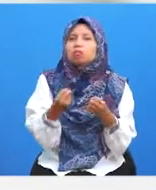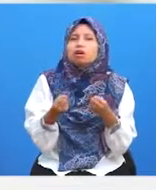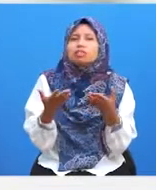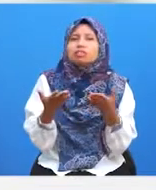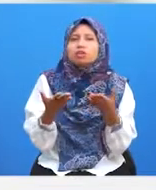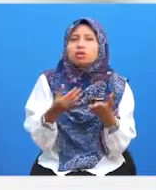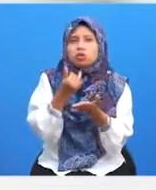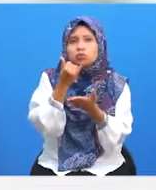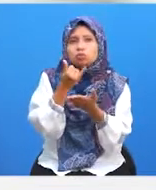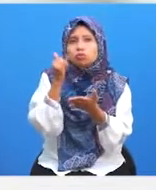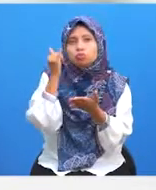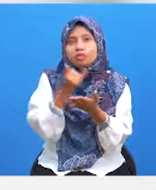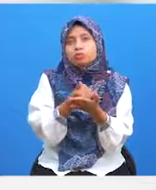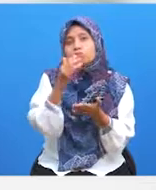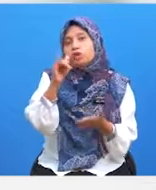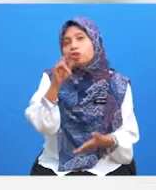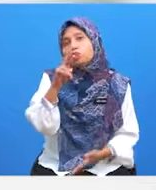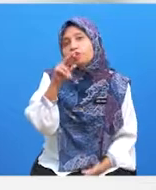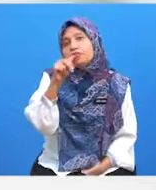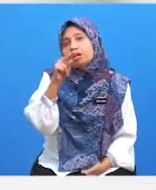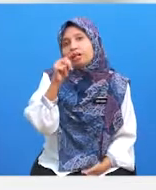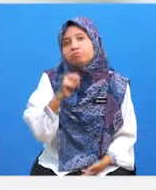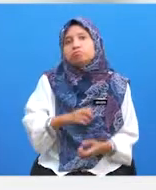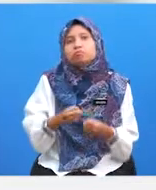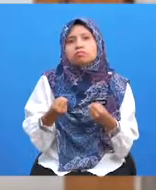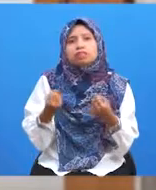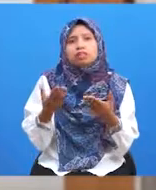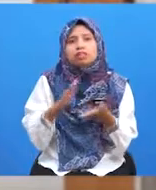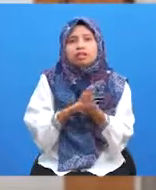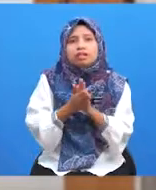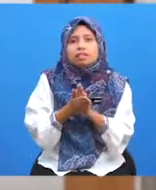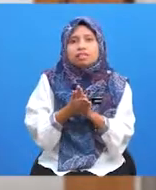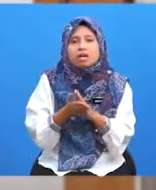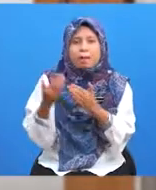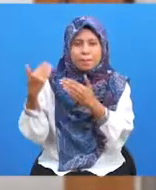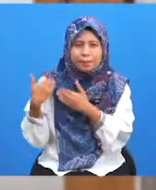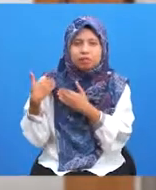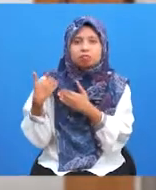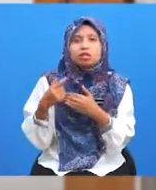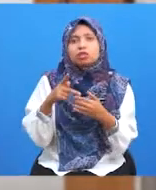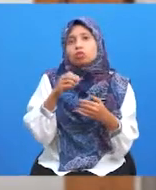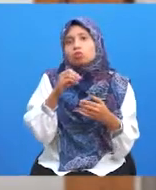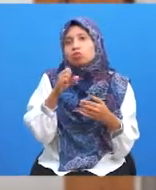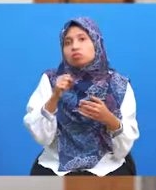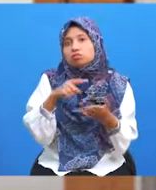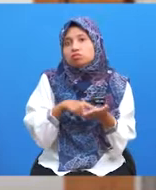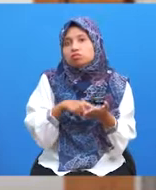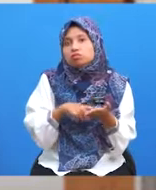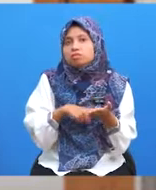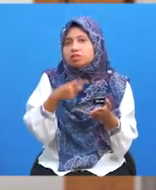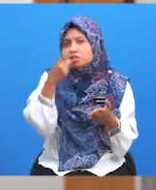terpaksa Pulau ditanggung oleh syari'at pernyataan jadi beban cost ini memungkinkan sebuah